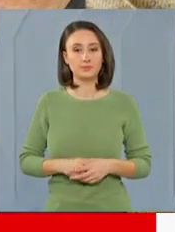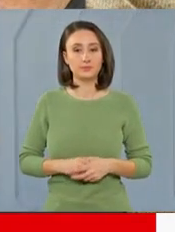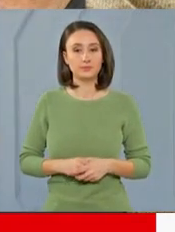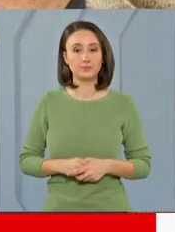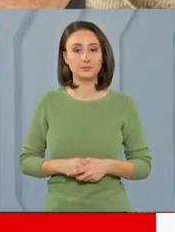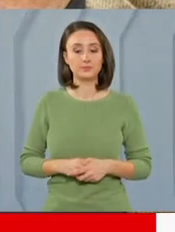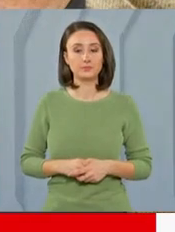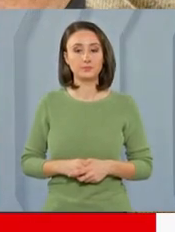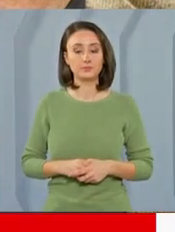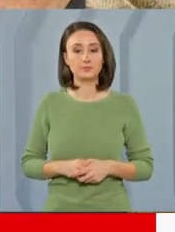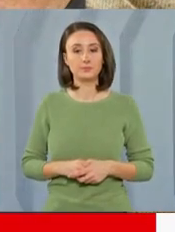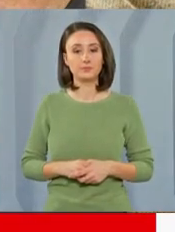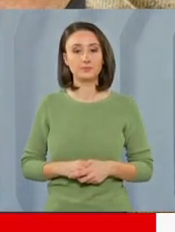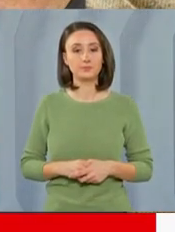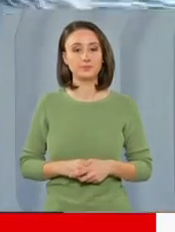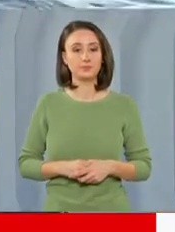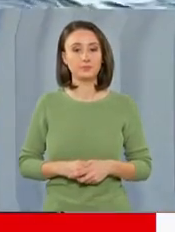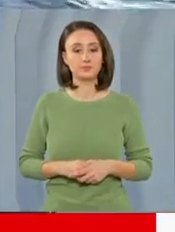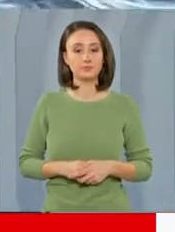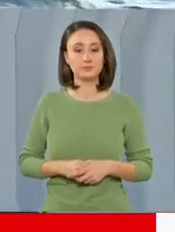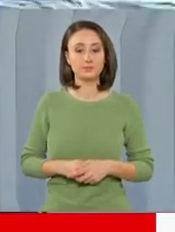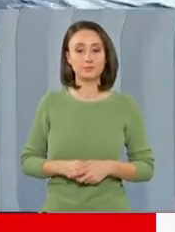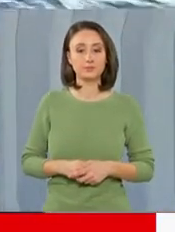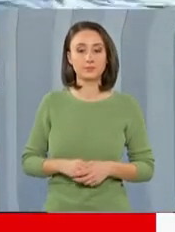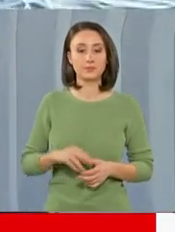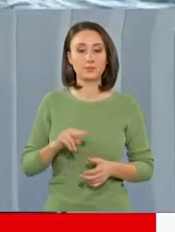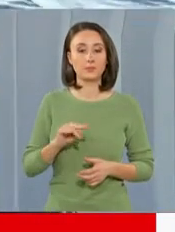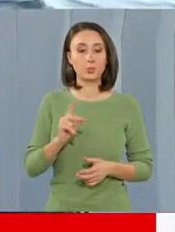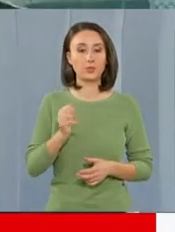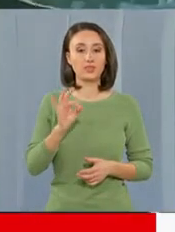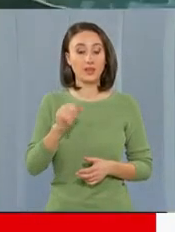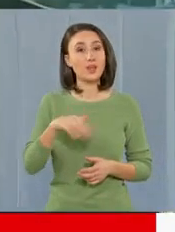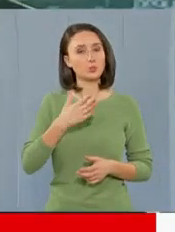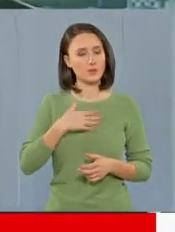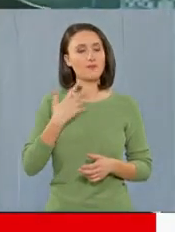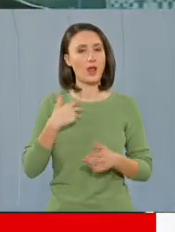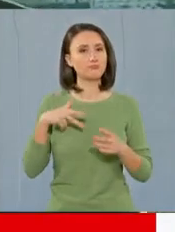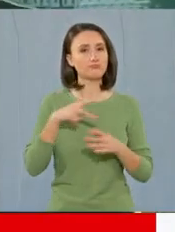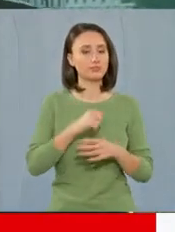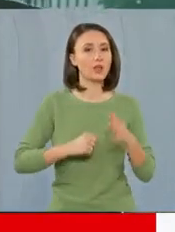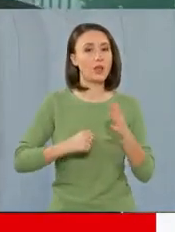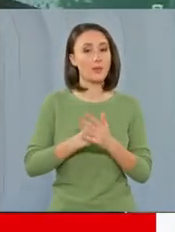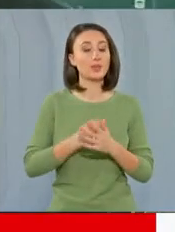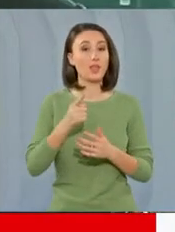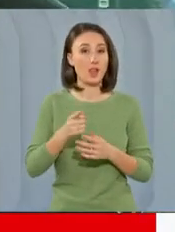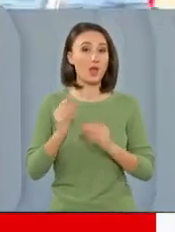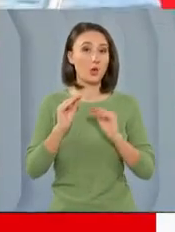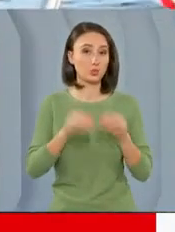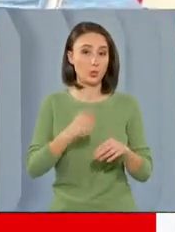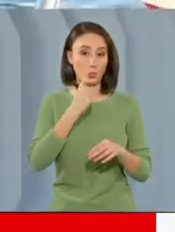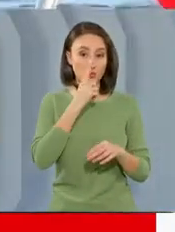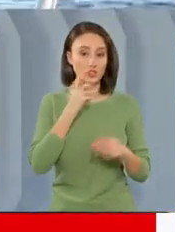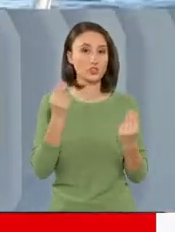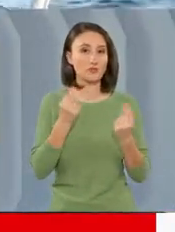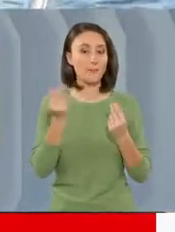pe care tot el a produs în momentul în care a invadat Ucraina. În timp ce Putin susține că vrea să meargă până la capăt în Ucraina, Xi sosește la Moscova cu